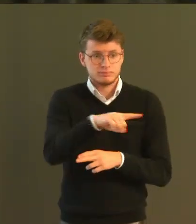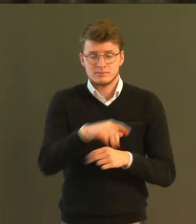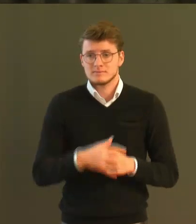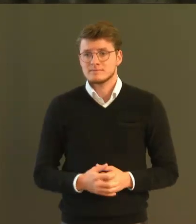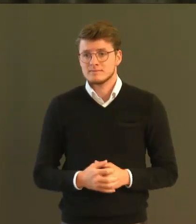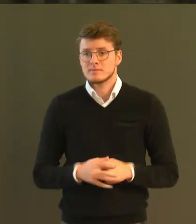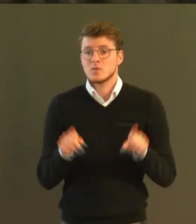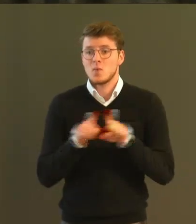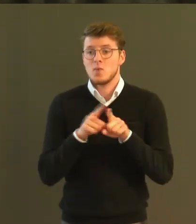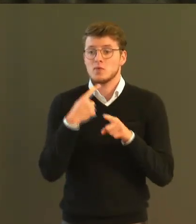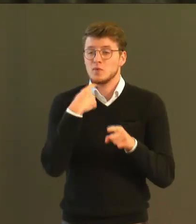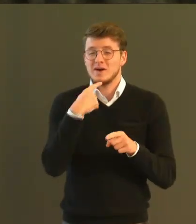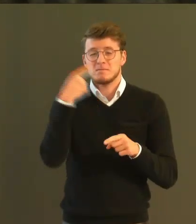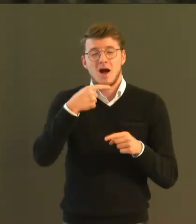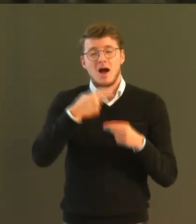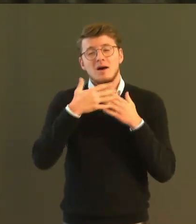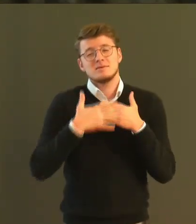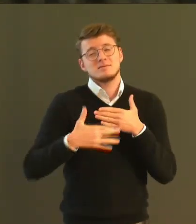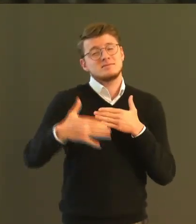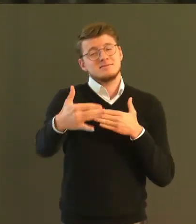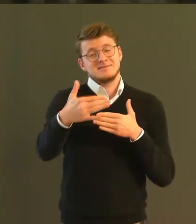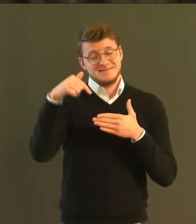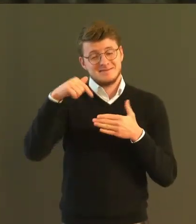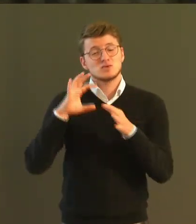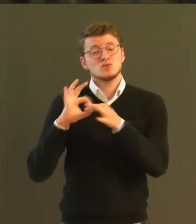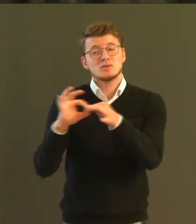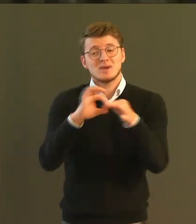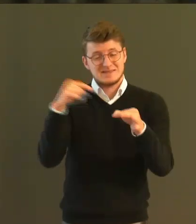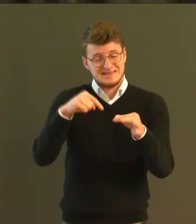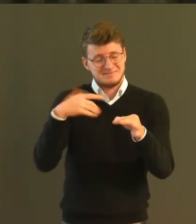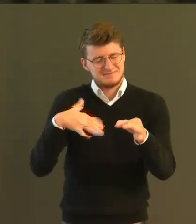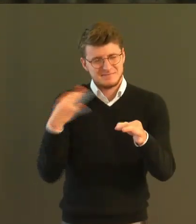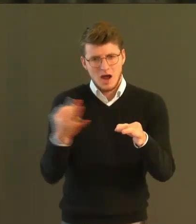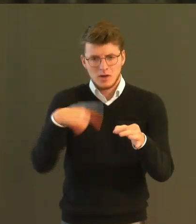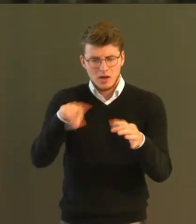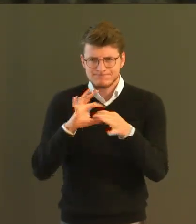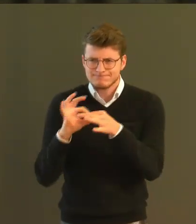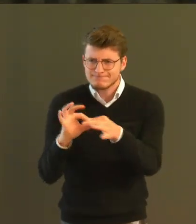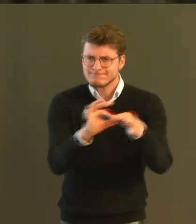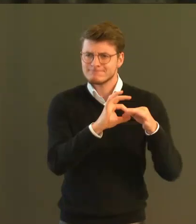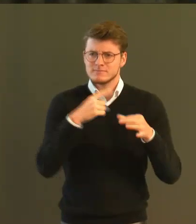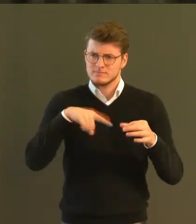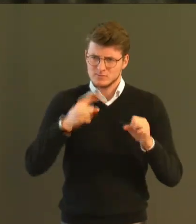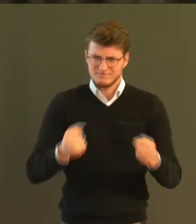9e en solidarité aux asthmatiques appels vers balma qui